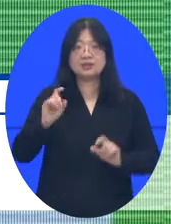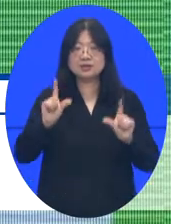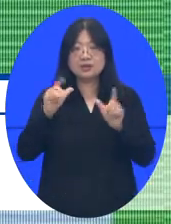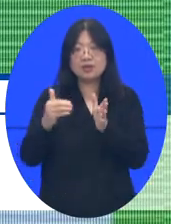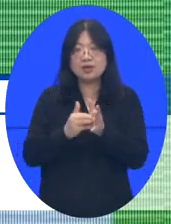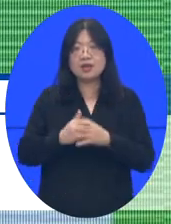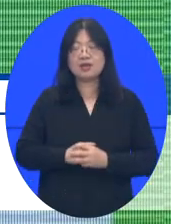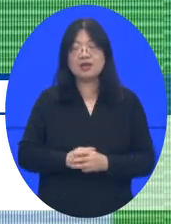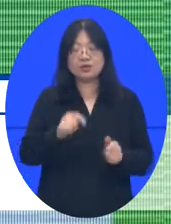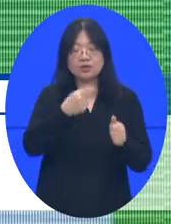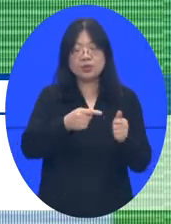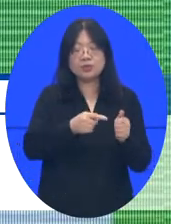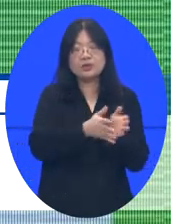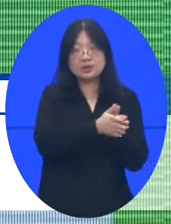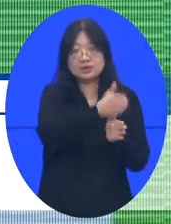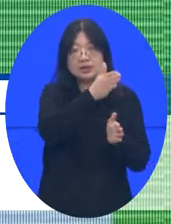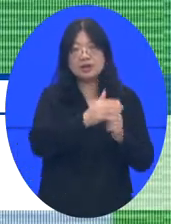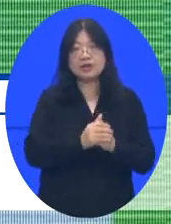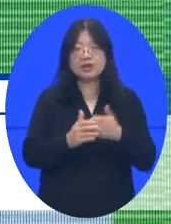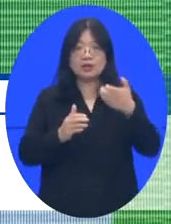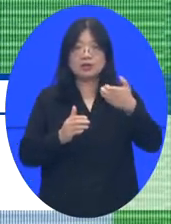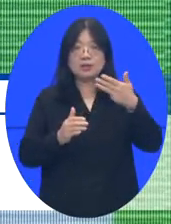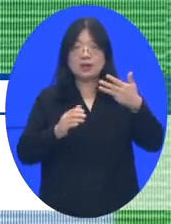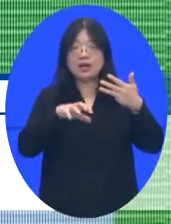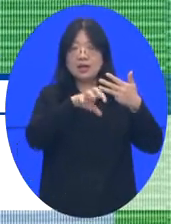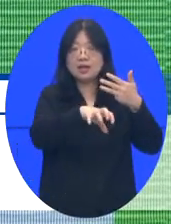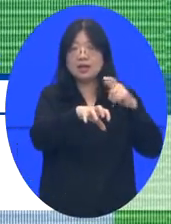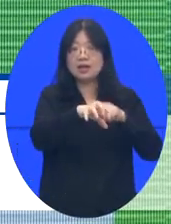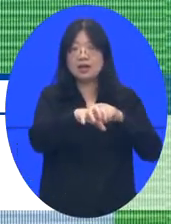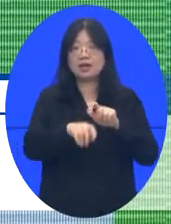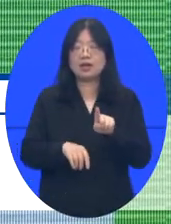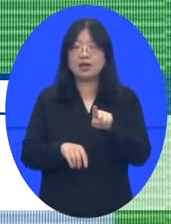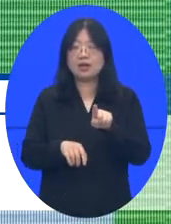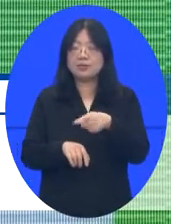2040년까지 교육시설은 98개소에서